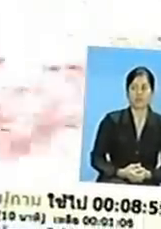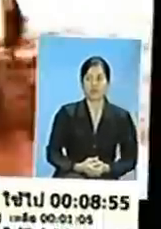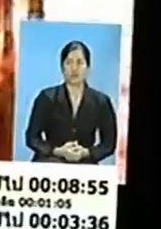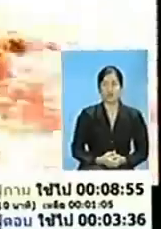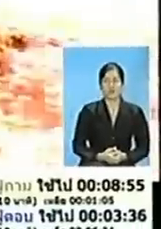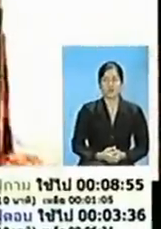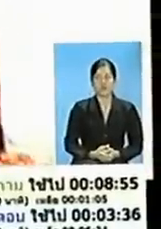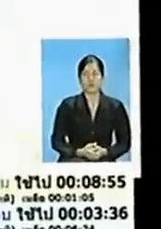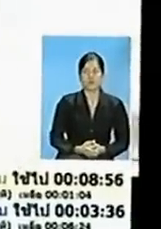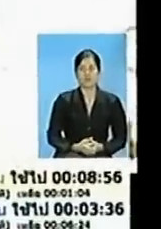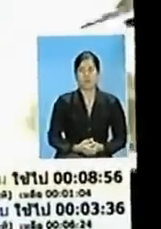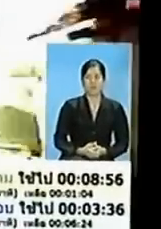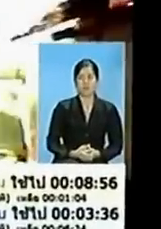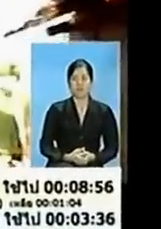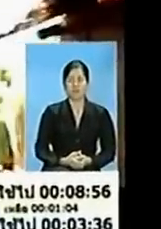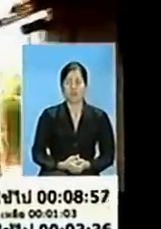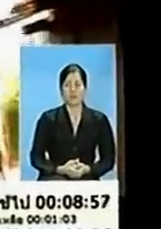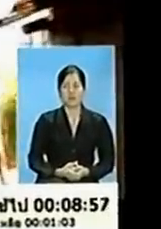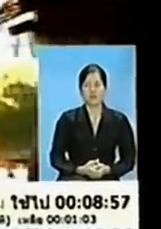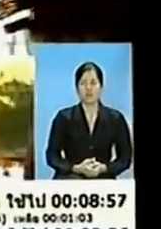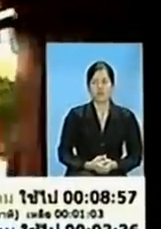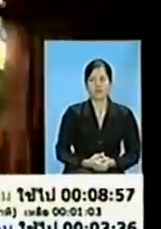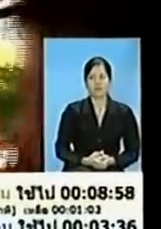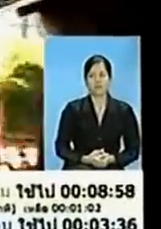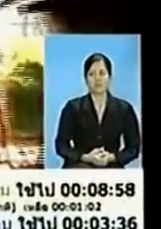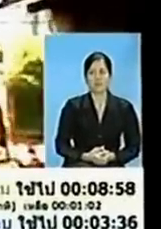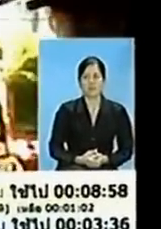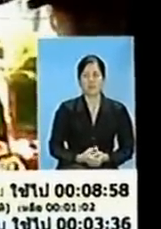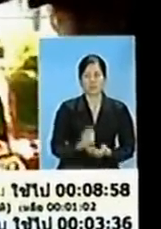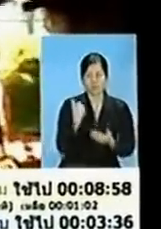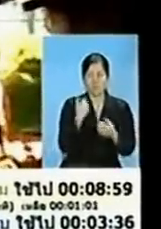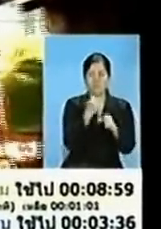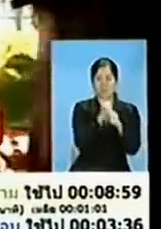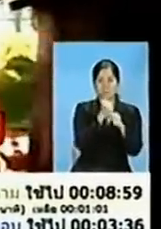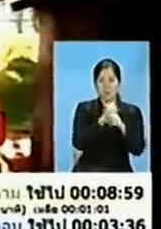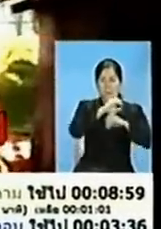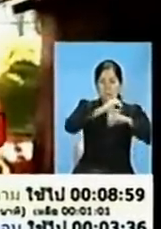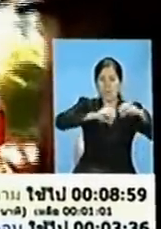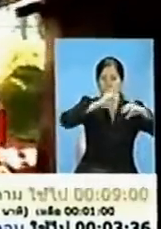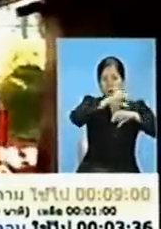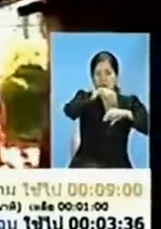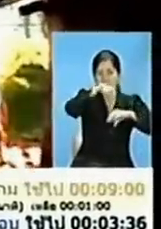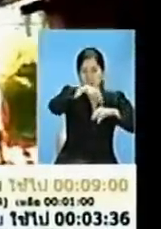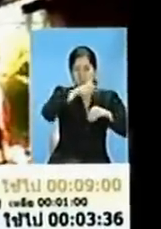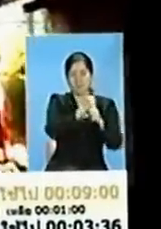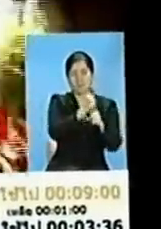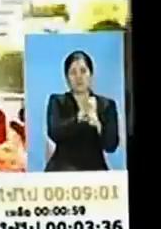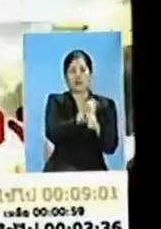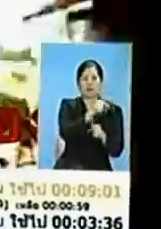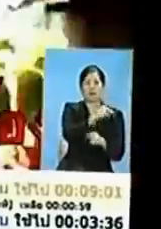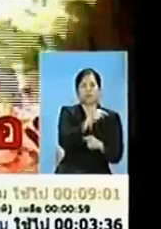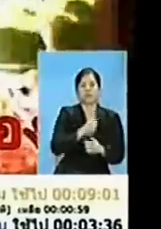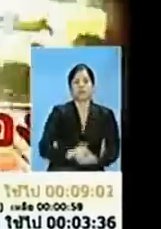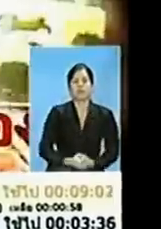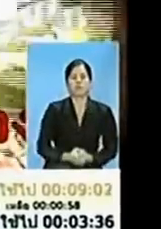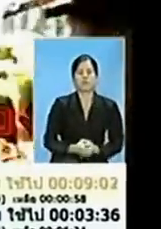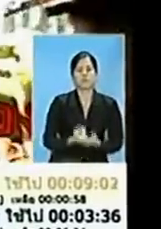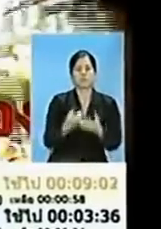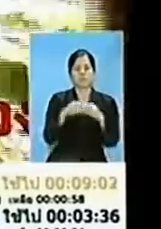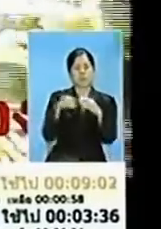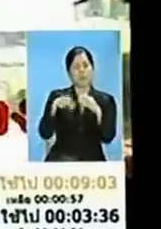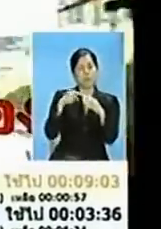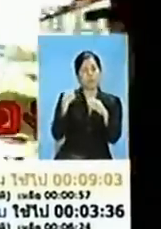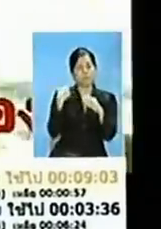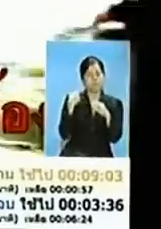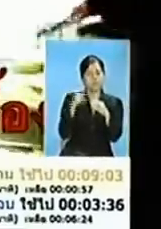มไอ้ก็สร้างครับ ก็สร้าง ครับไอ้พวกทำ